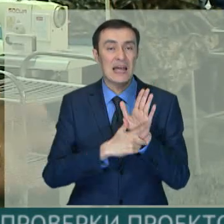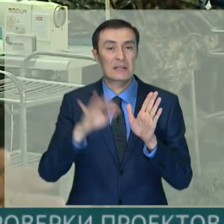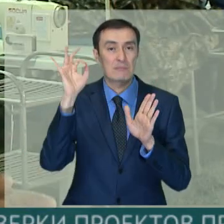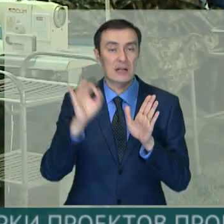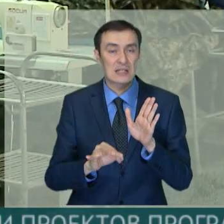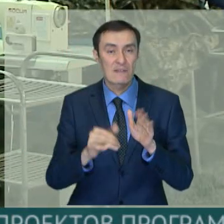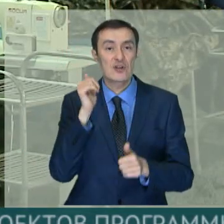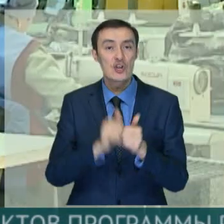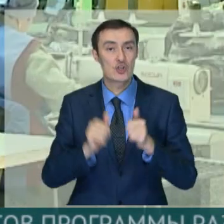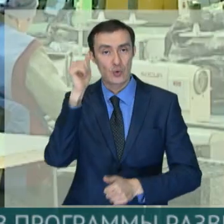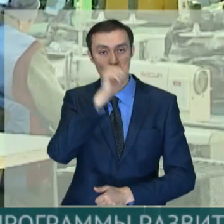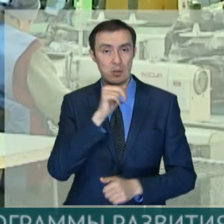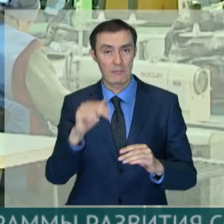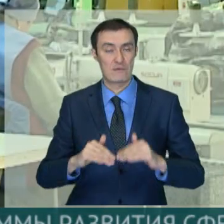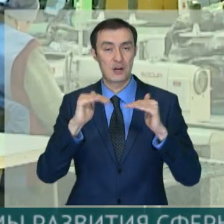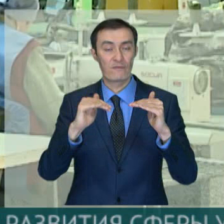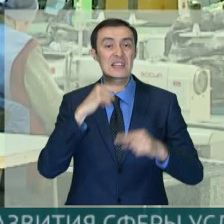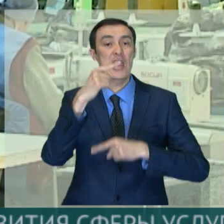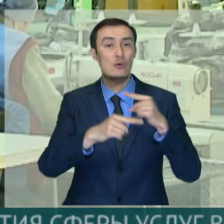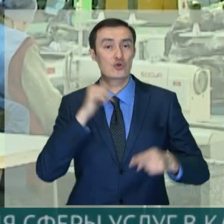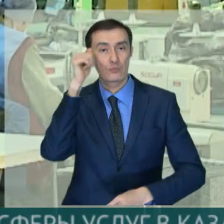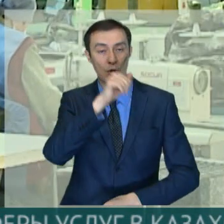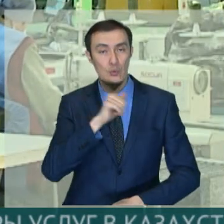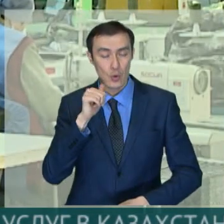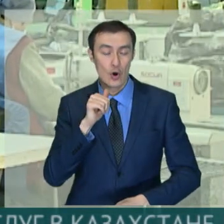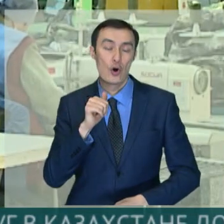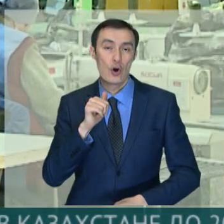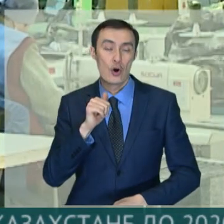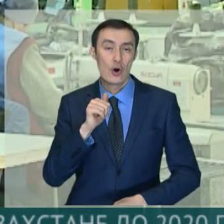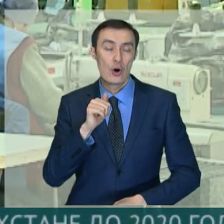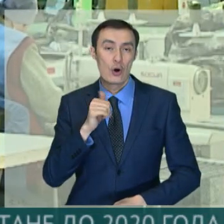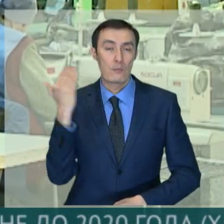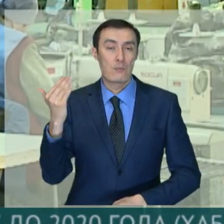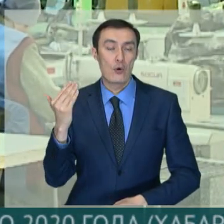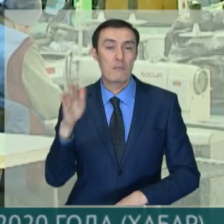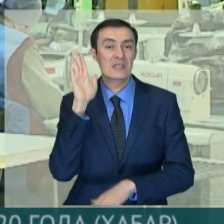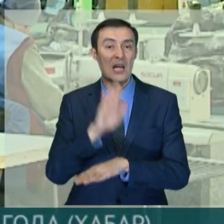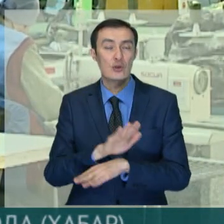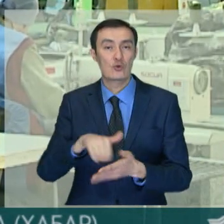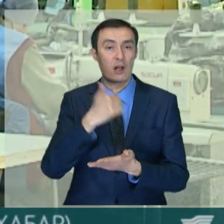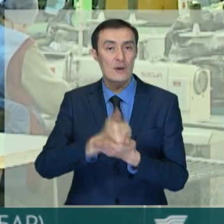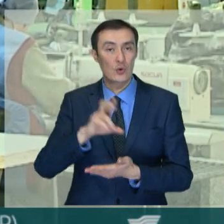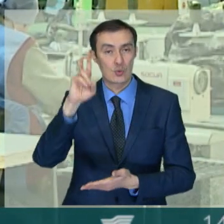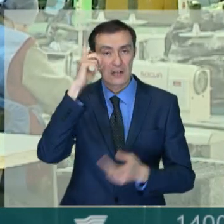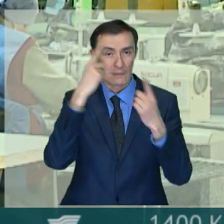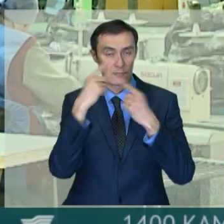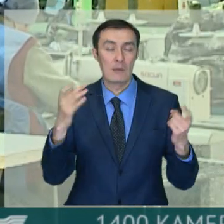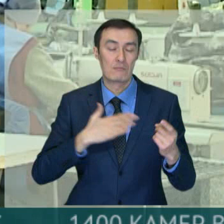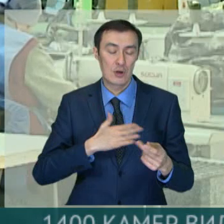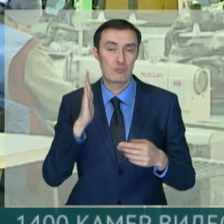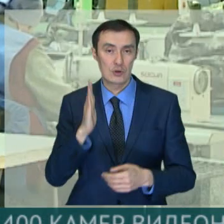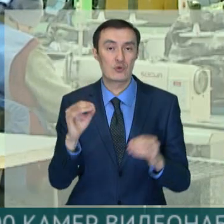17% ежегодно. В следующем году, согласно посланию президента, мы, конечно,